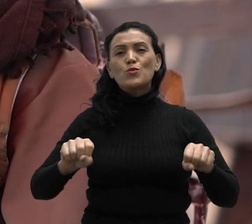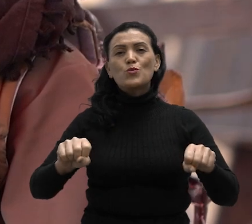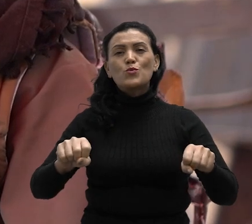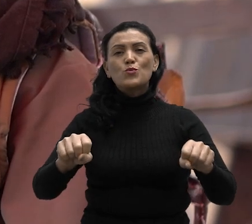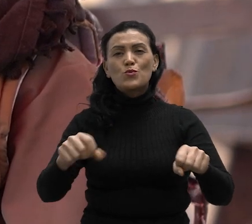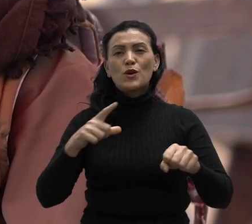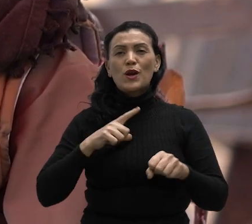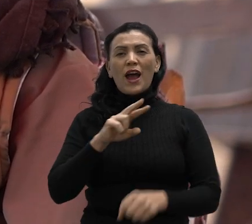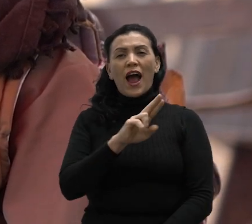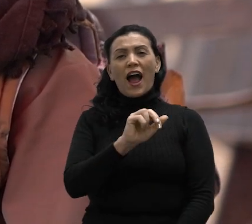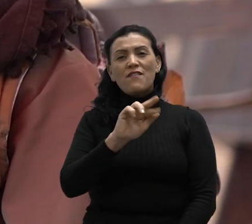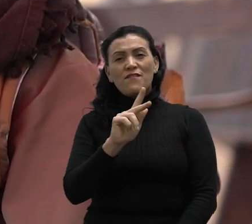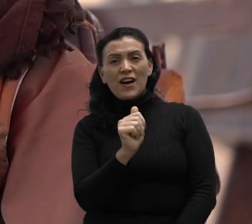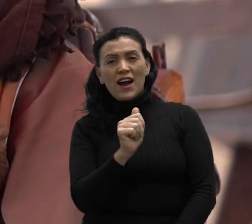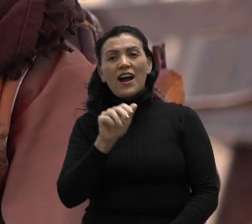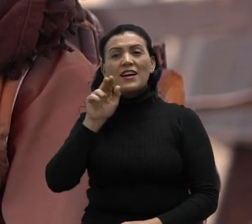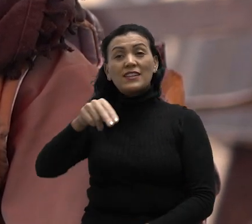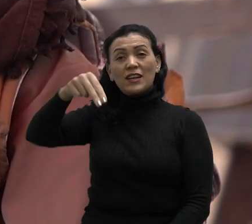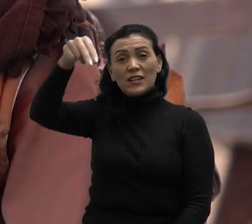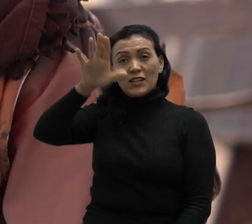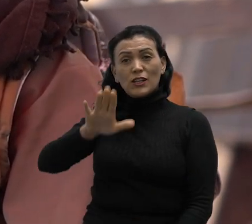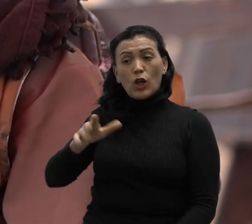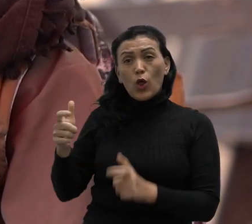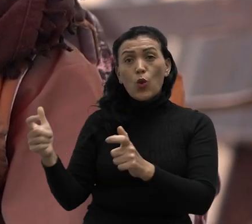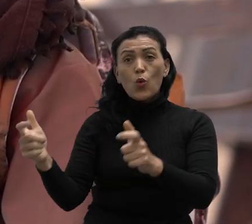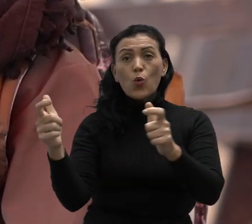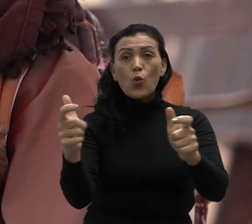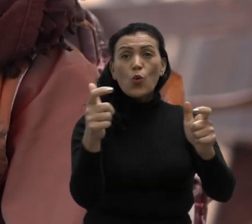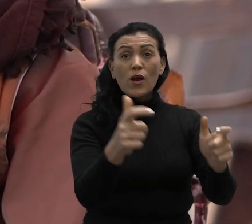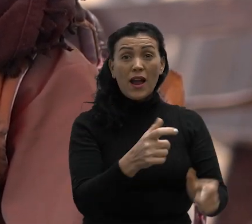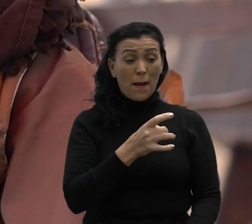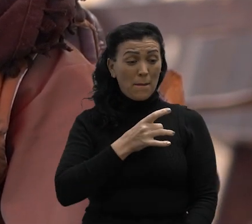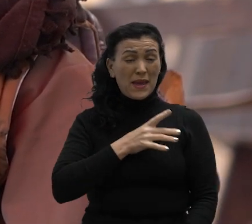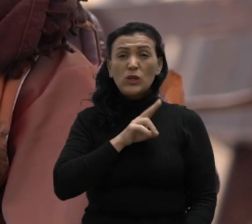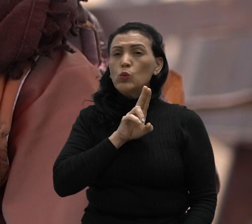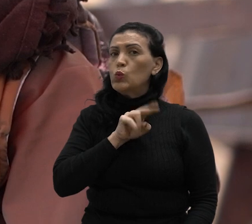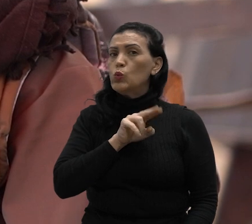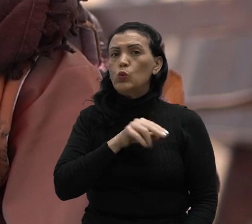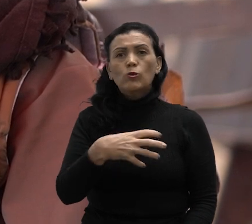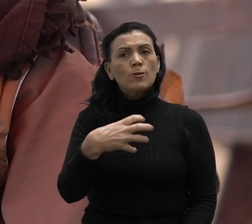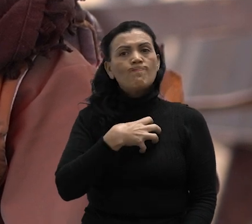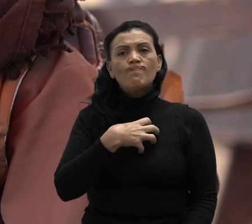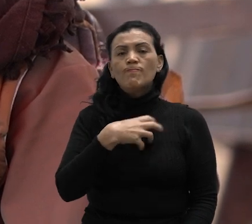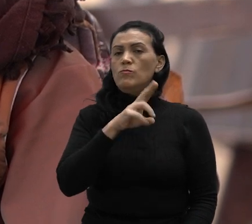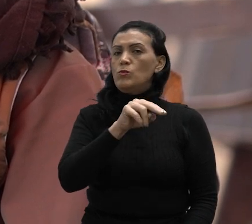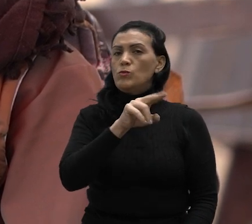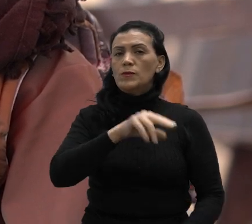وصويت وعملت، مش ما عملتش، لا عملت، وعمري ما خفت. اخويا زرع القوة في